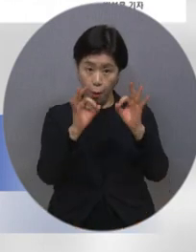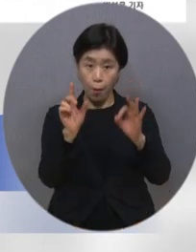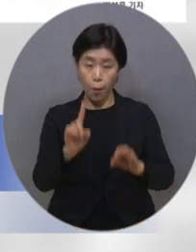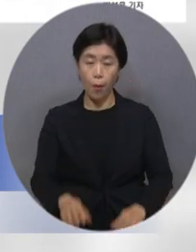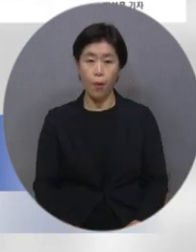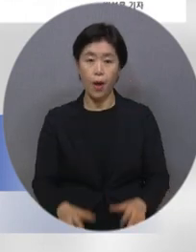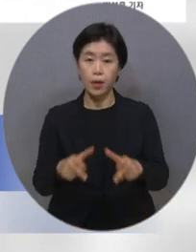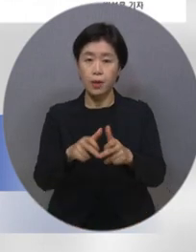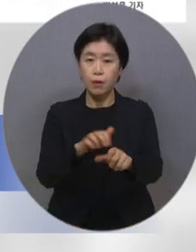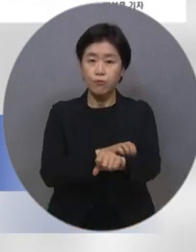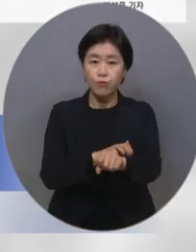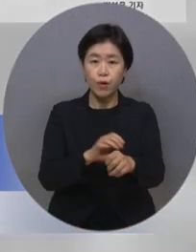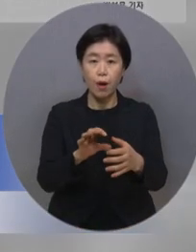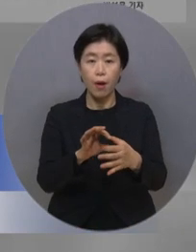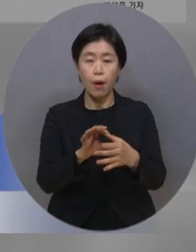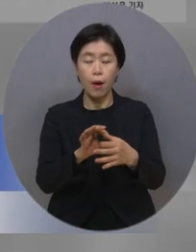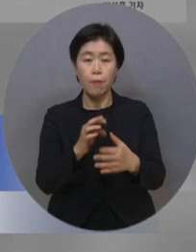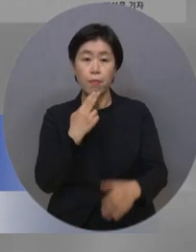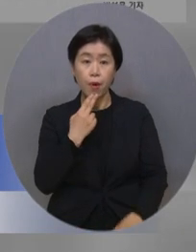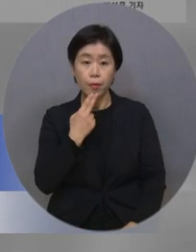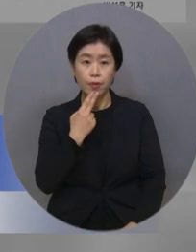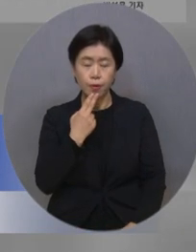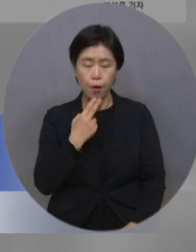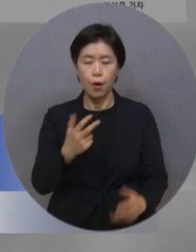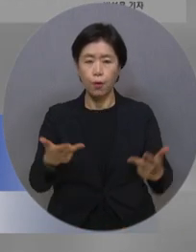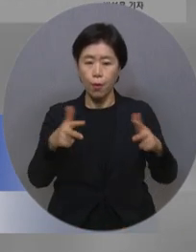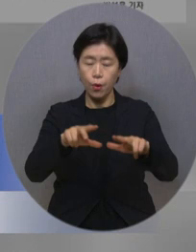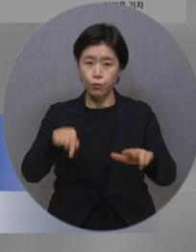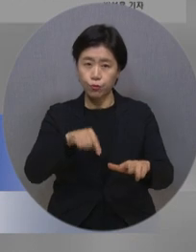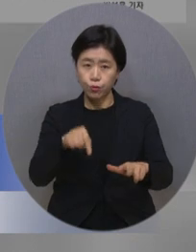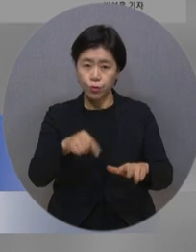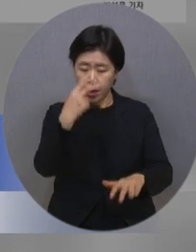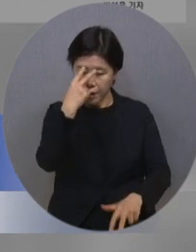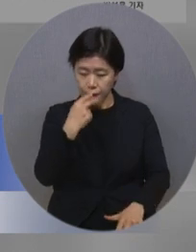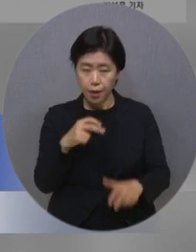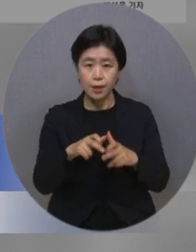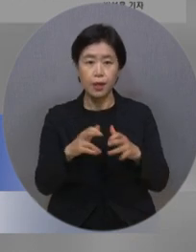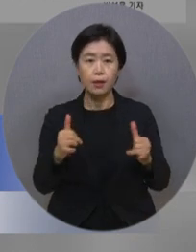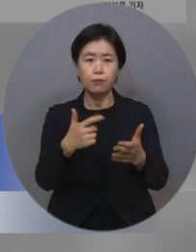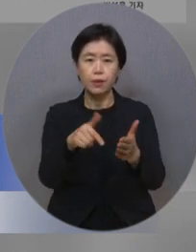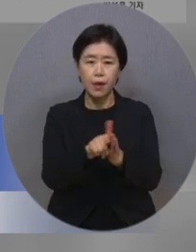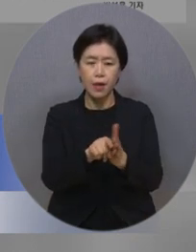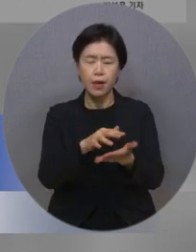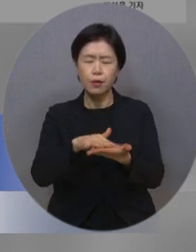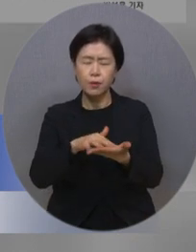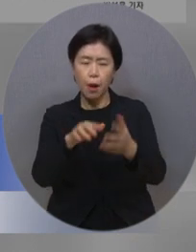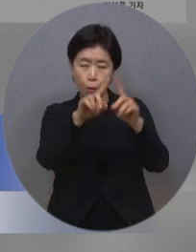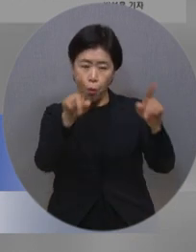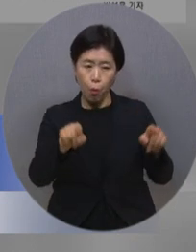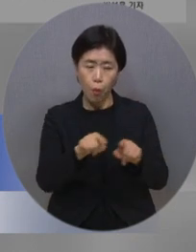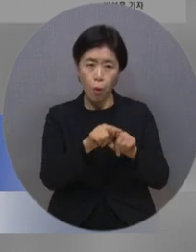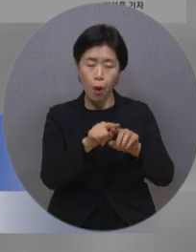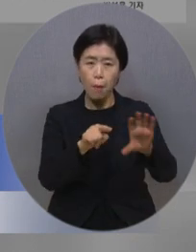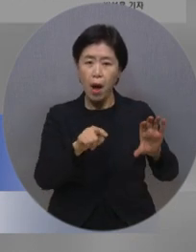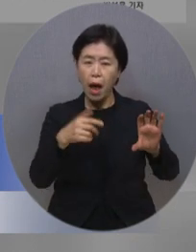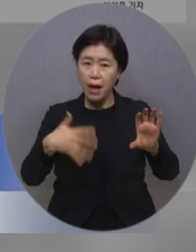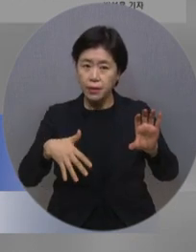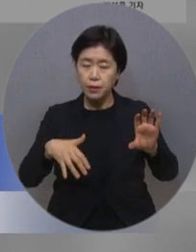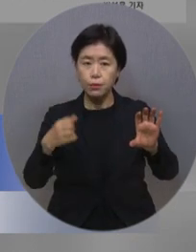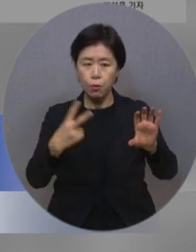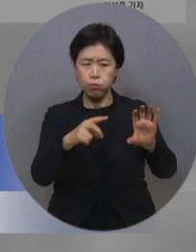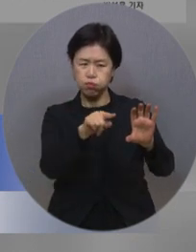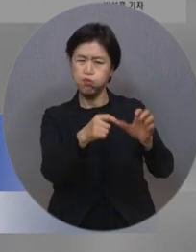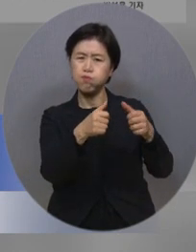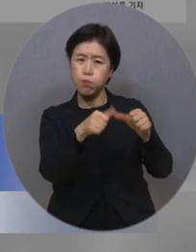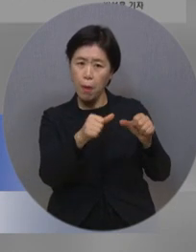무장의 공원 건축물 중 시각장애인용 점자 표지판이 미부착 되거나이 훼손되있는 경우가 다수